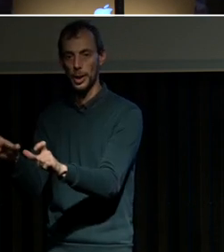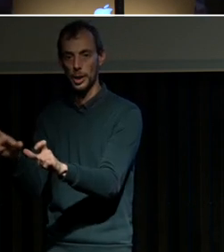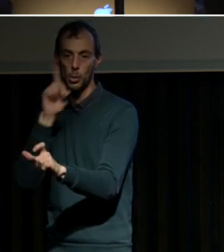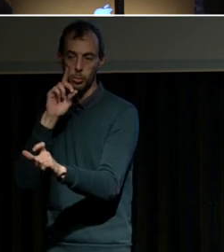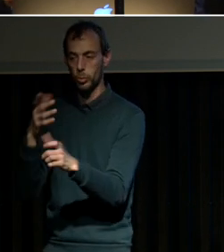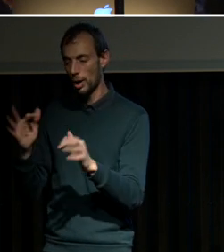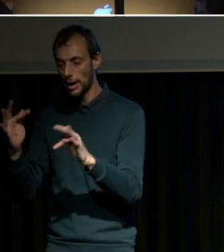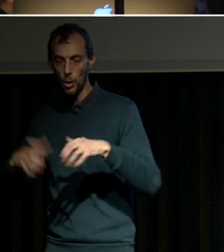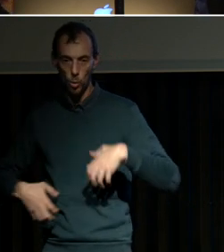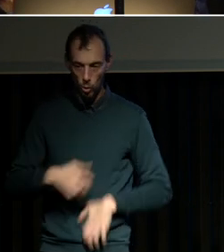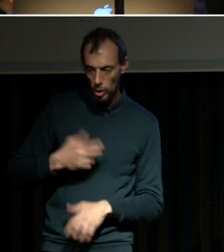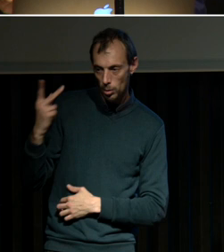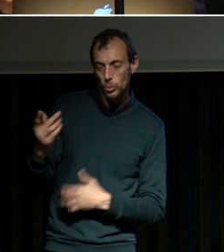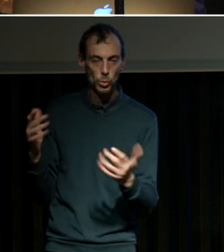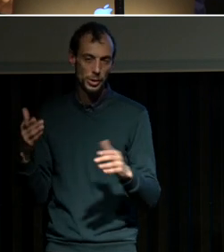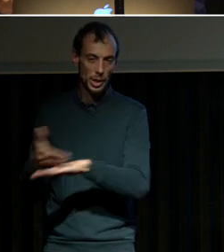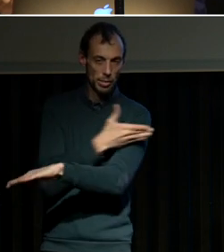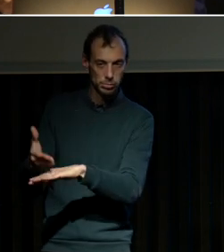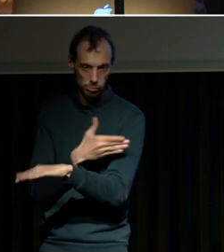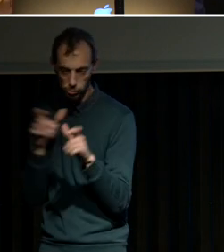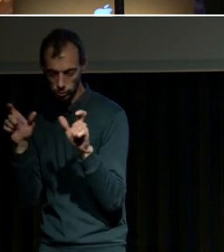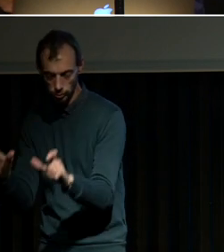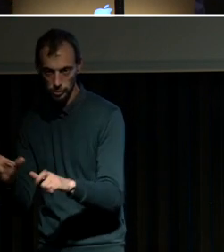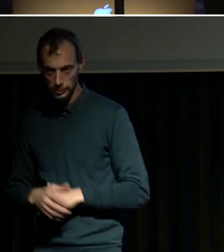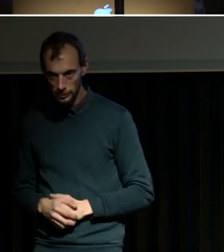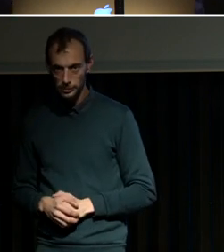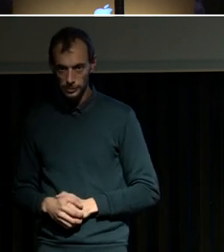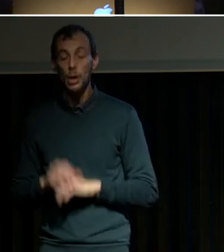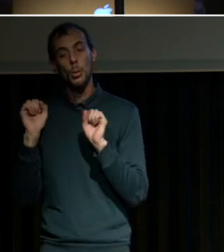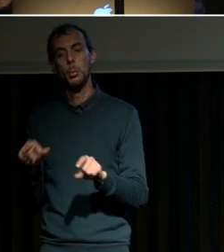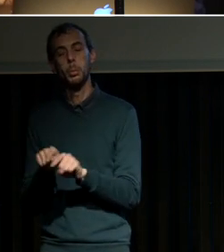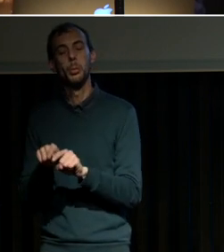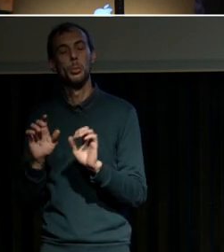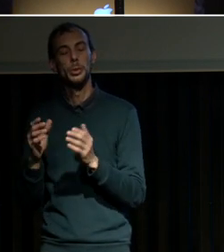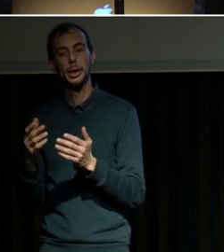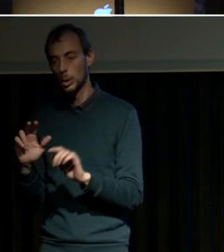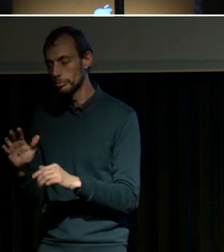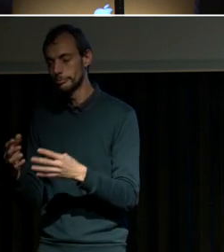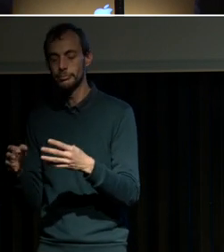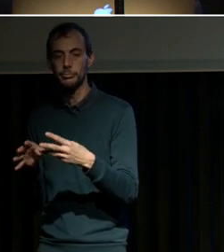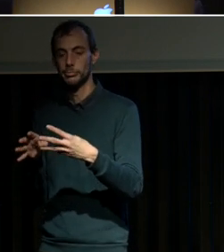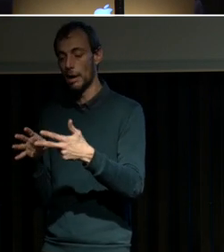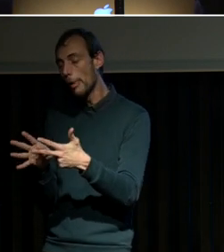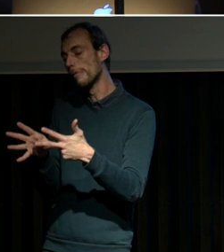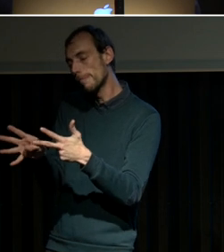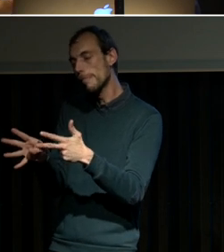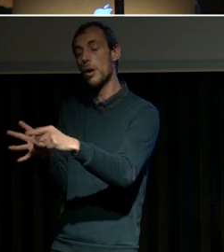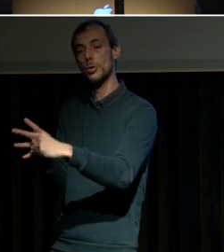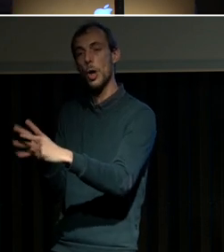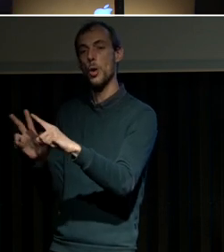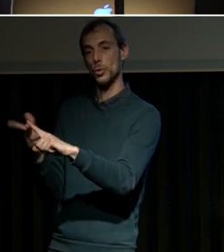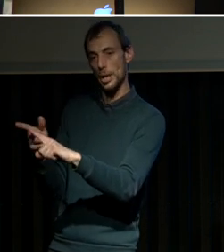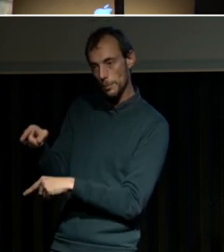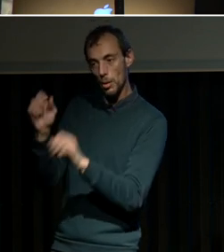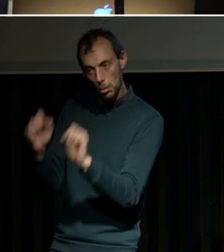a possibilité de prélever les donneurs de type 2, qui sont des donneurs où l'arrêt circulatoire va se faire en présence de témoins. On sait